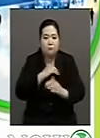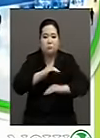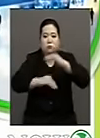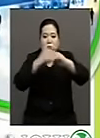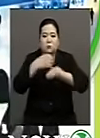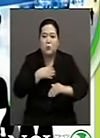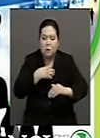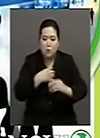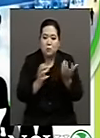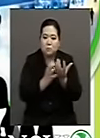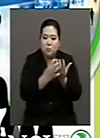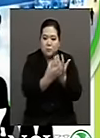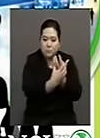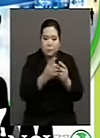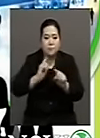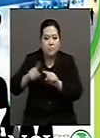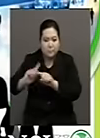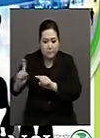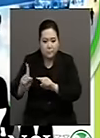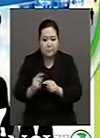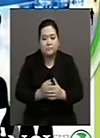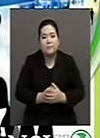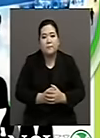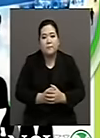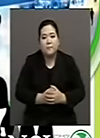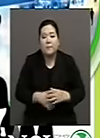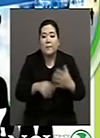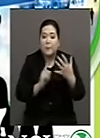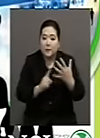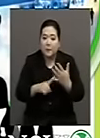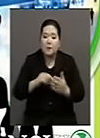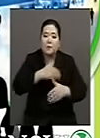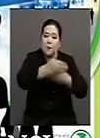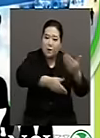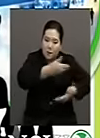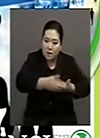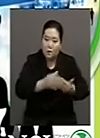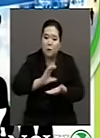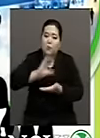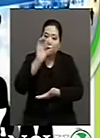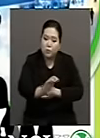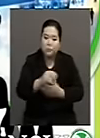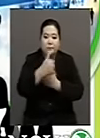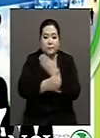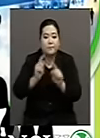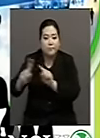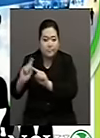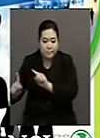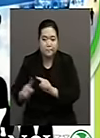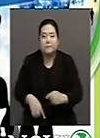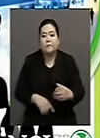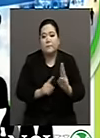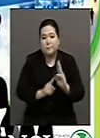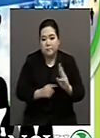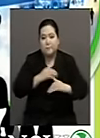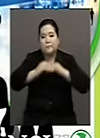ในภูมิภาคต่างๆเนี่ยควรจะเดินทางไปทางไหนการค้าและการลงทุนระหว่างประเทศรวมถึงการพัฒนาที่ครอบคลุมและ